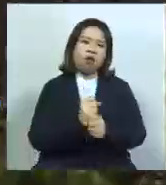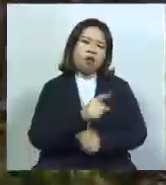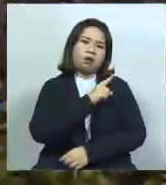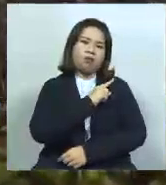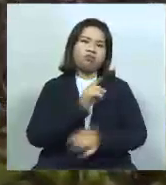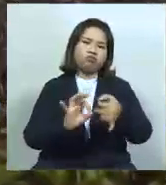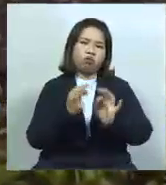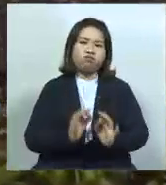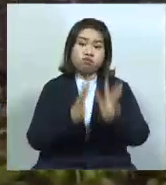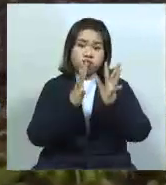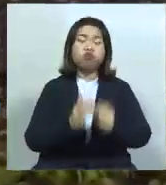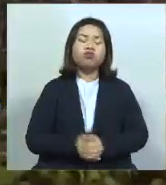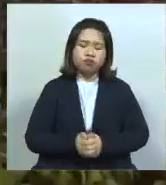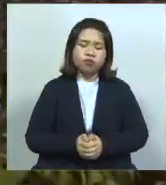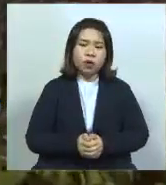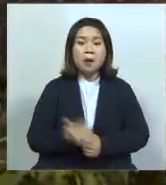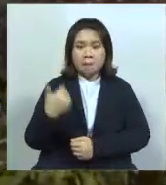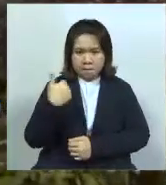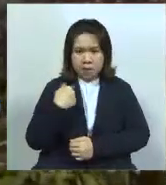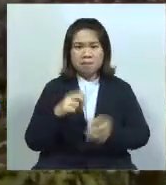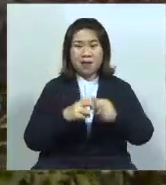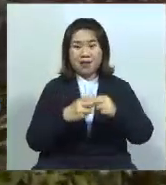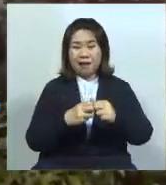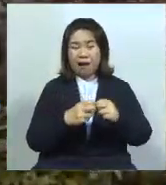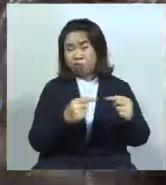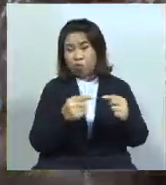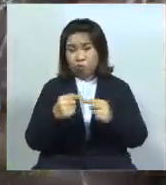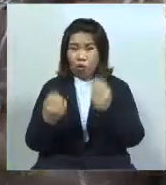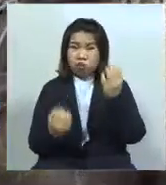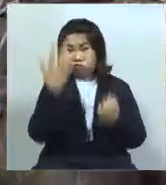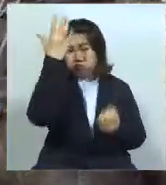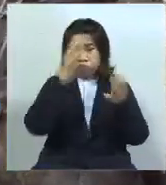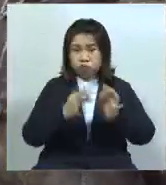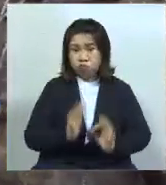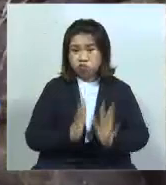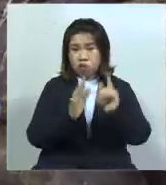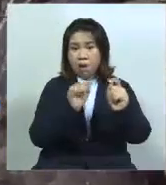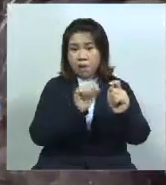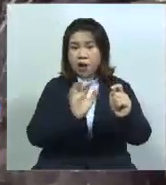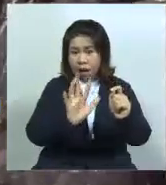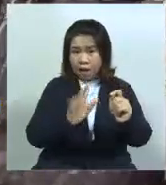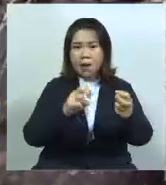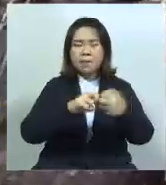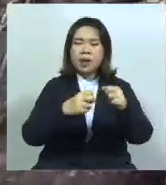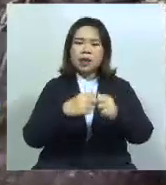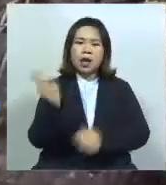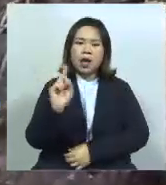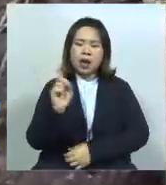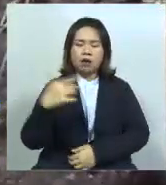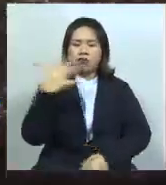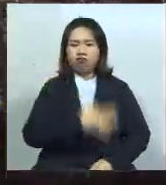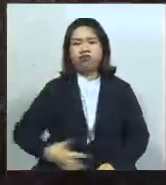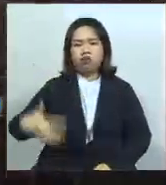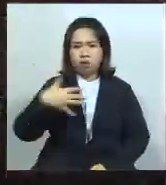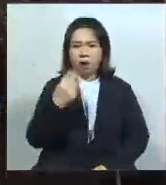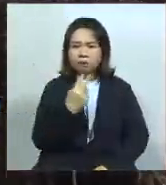นุษย์ค่ะทั้งนี้ไฟป่าที่เกิดขึ้นต่อเนื่องชาวบ้านในพื้นที่เนี่ยได้รับผลกระทบไปแล้ว5อำเภอนะคะหลักๆก็เป็นเรื่องเกี่ยวกับสุข